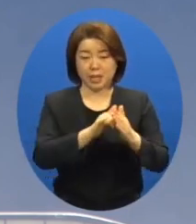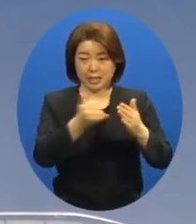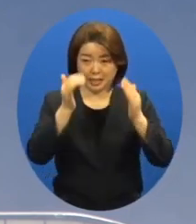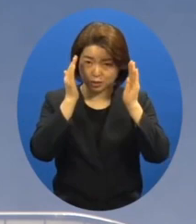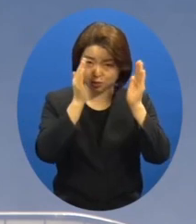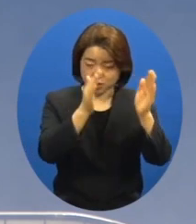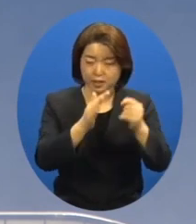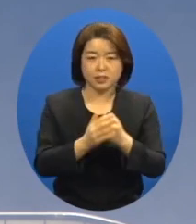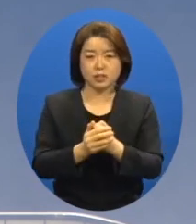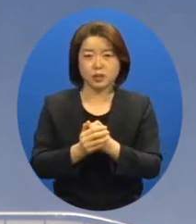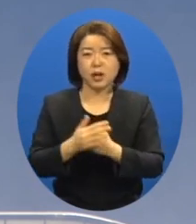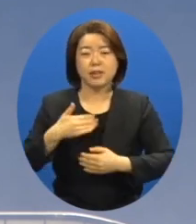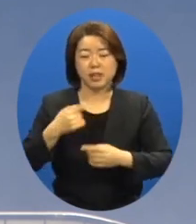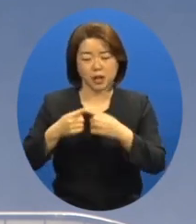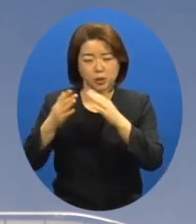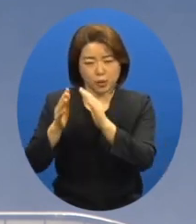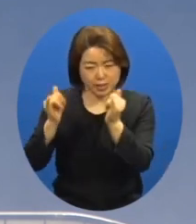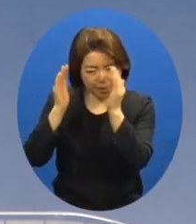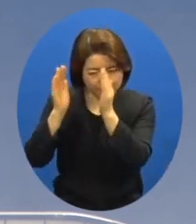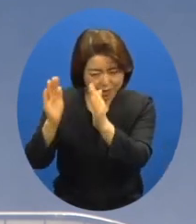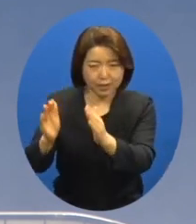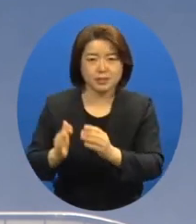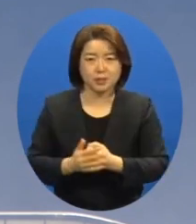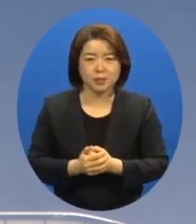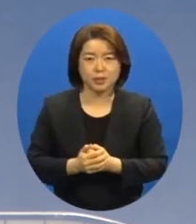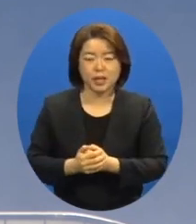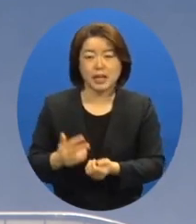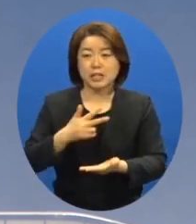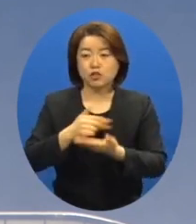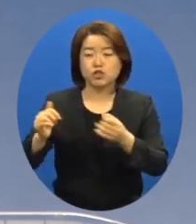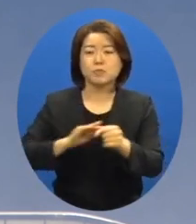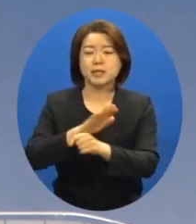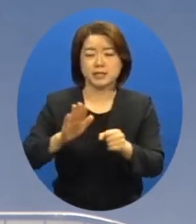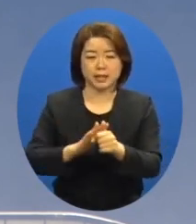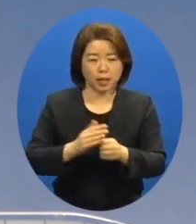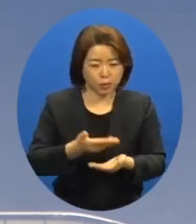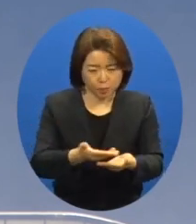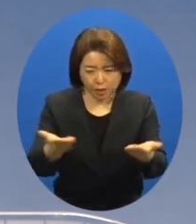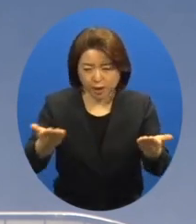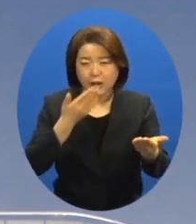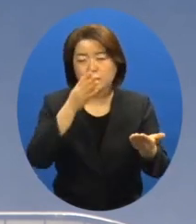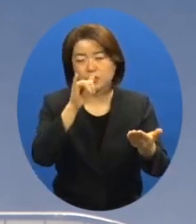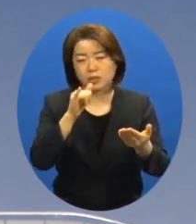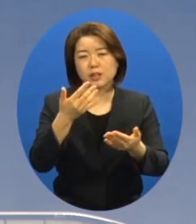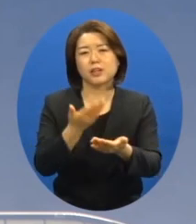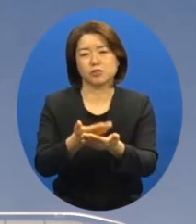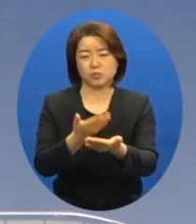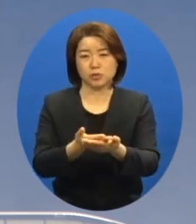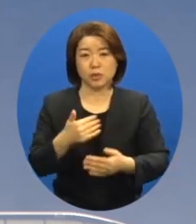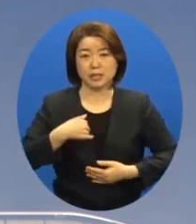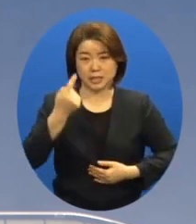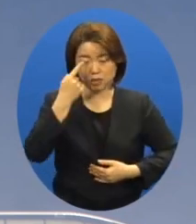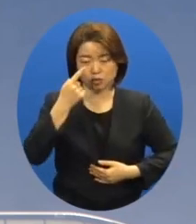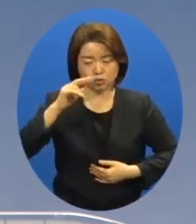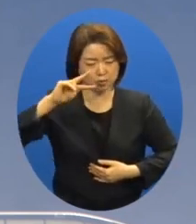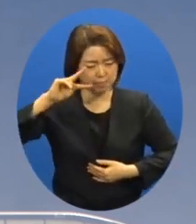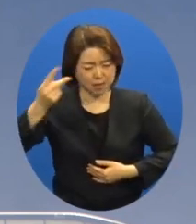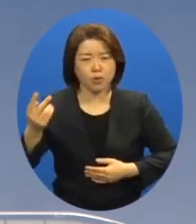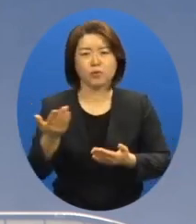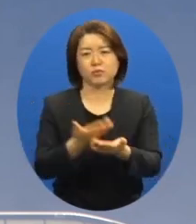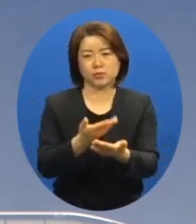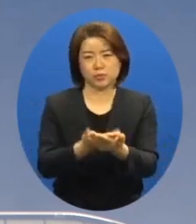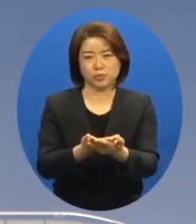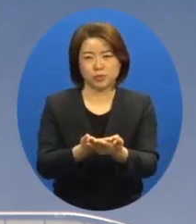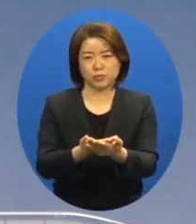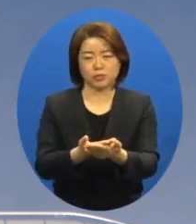향하여, 내가 교인들을 향하여 주님의 사랑으로 대할 수 있게 해주시기 바랍니다. 제 눈을 바꿔주시기